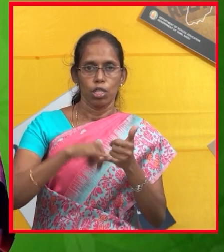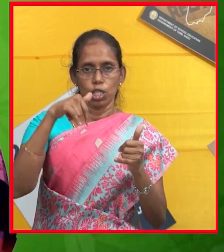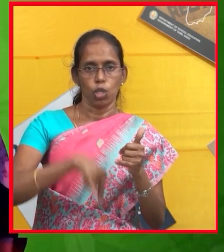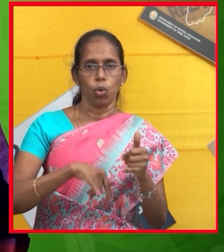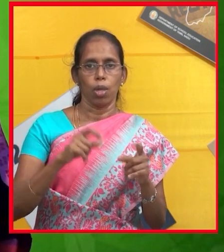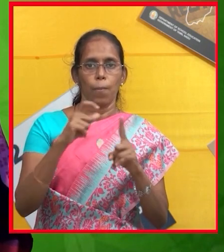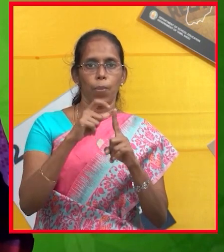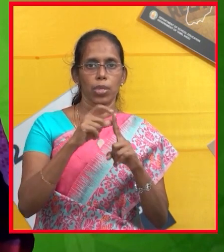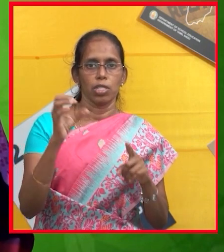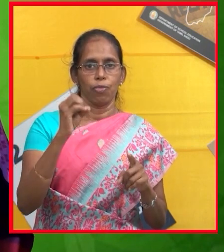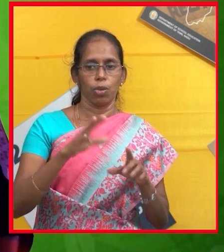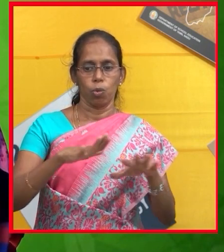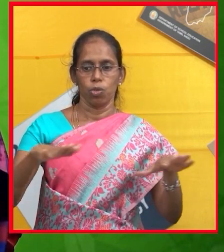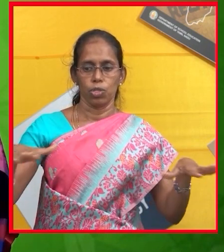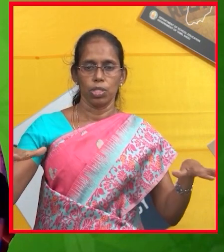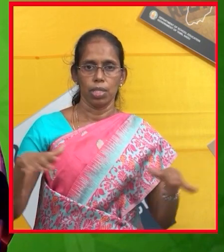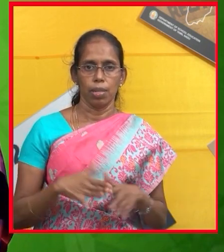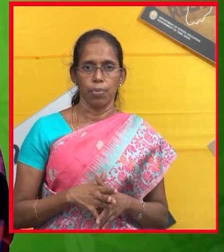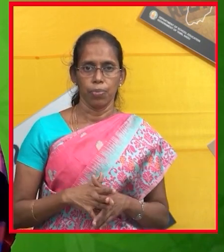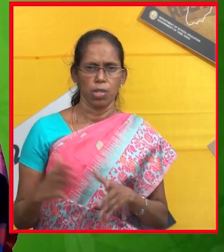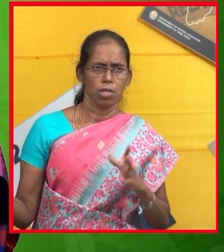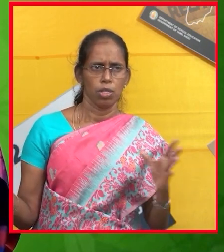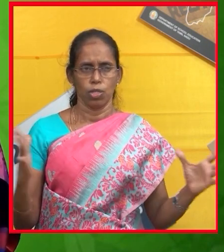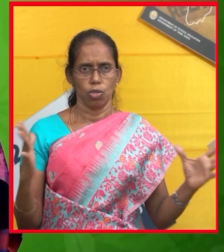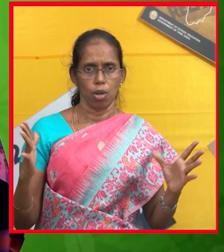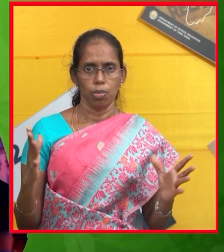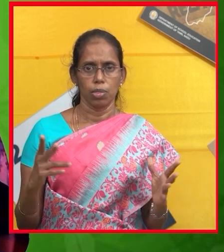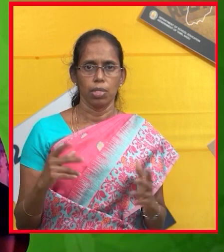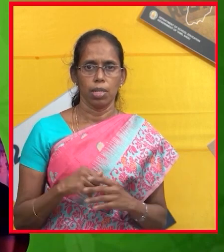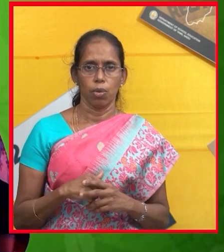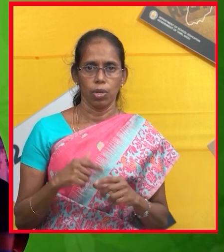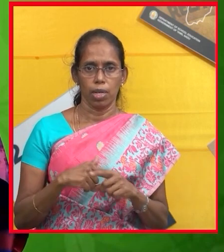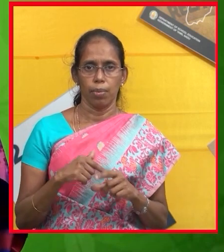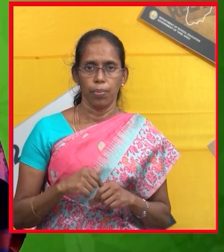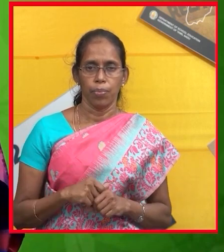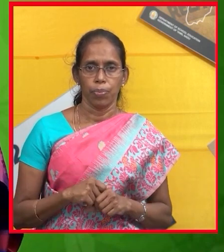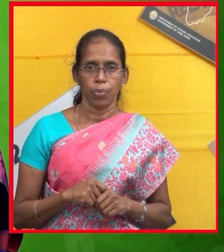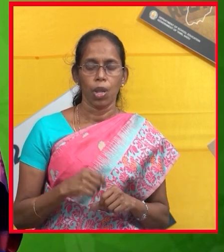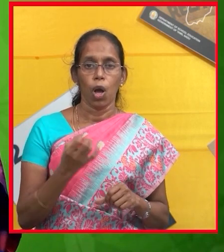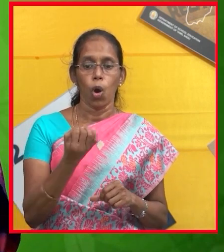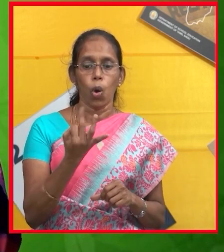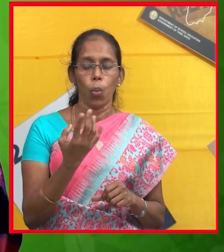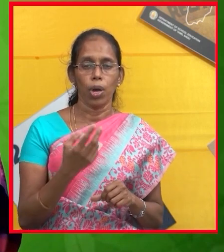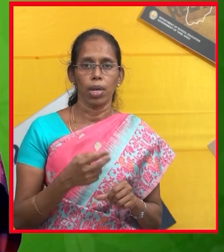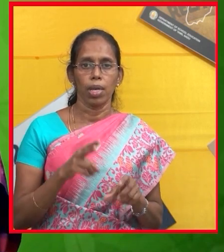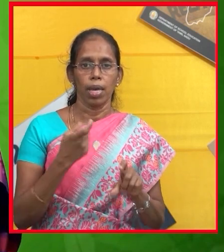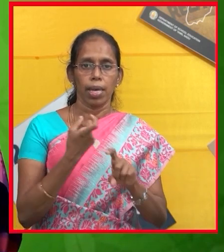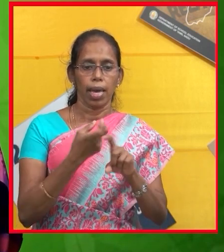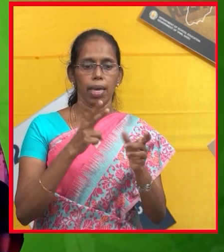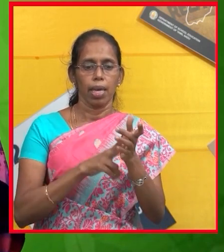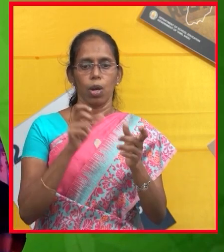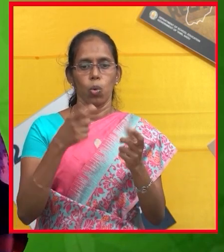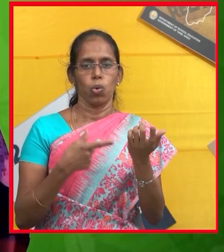வந்து அவங்க நேவிகேட் பண்ணும்பொழுது அந்த ஸ்டார்ம் சொன்னோம் இல்லையா, அதை என்கவுண்டர் பண்ணுறாங்க. அது எவ்வளோ நாட்ஸ் இருந்தது?